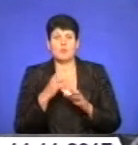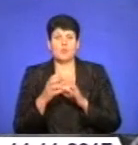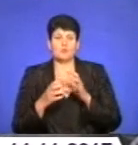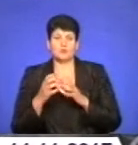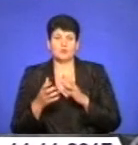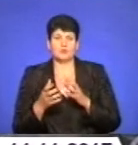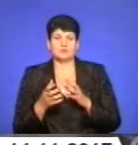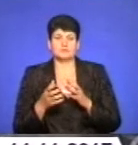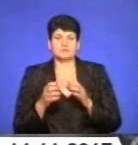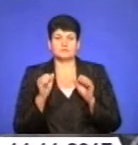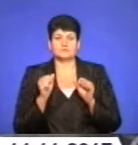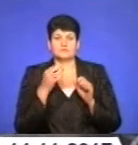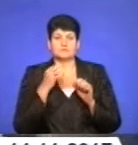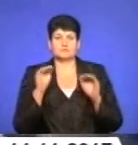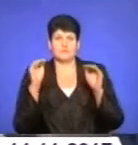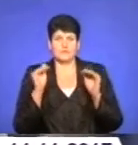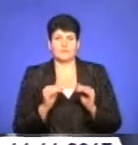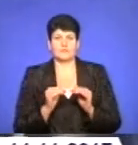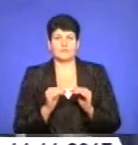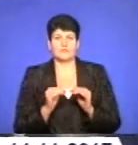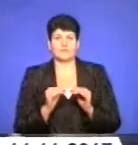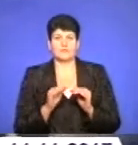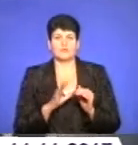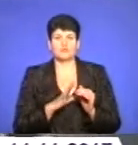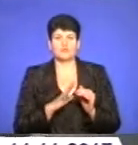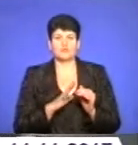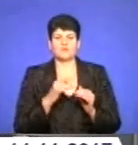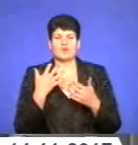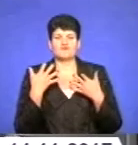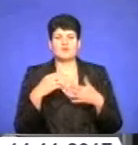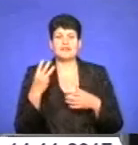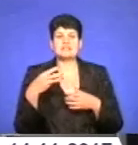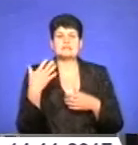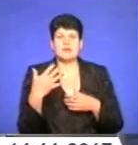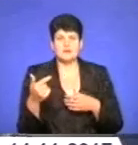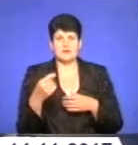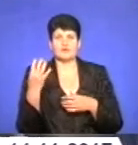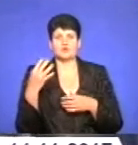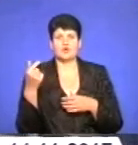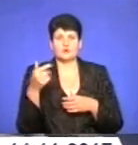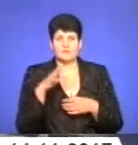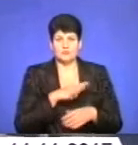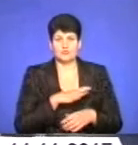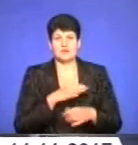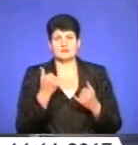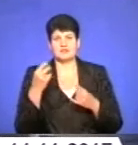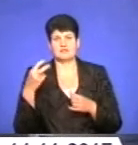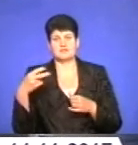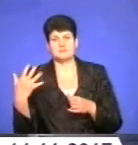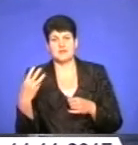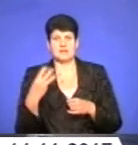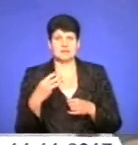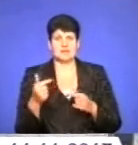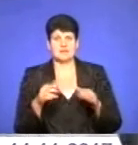більше можемо сказати, що впали помідори. Бо була вже ціна їхня 35 гривень, 40 гривень продавала, а зараз 25-30